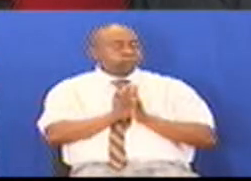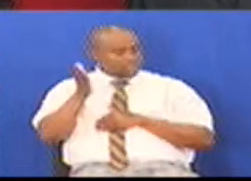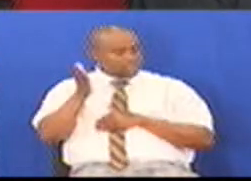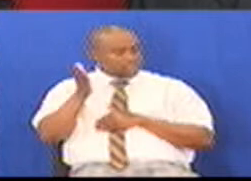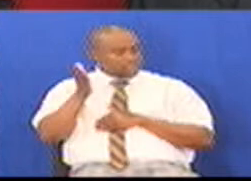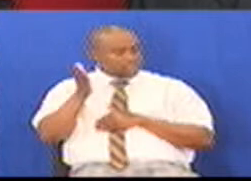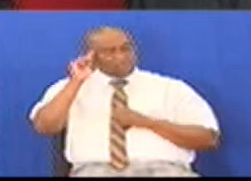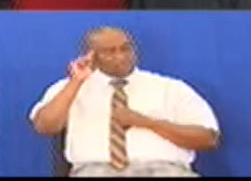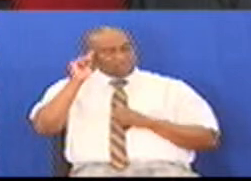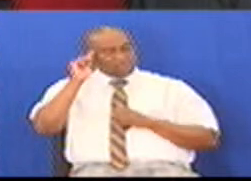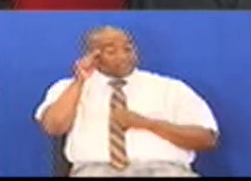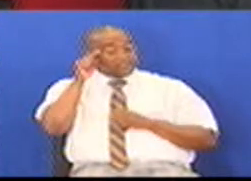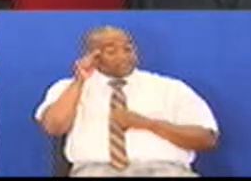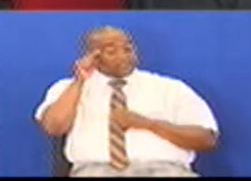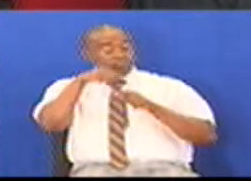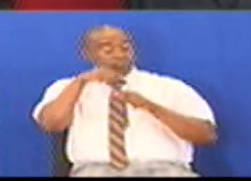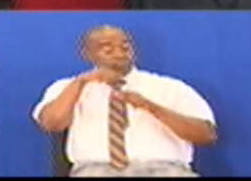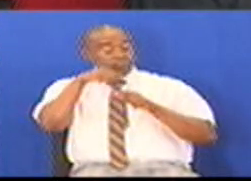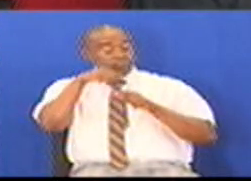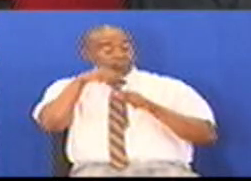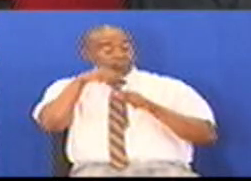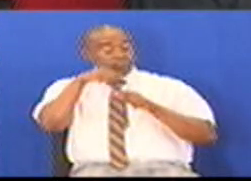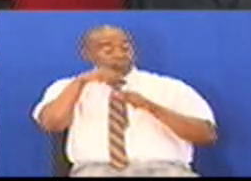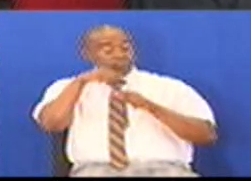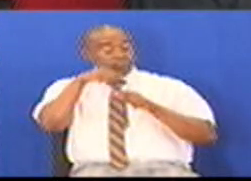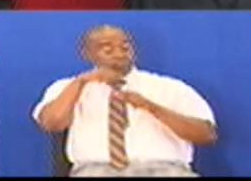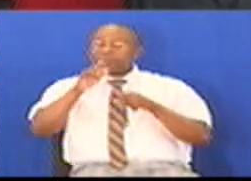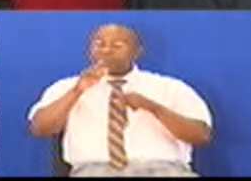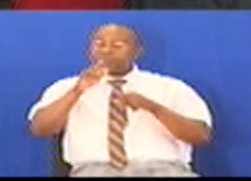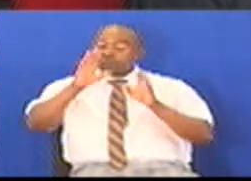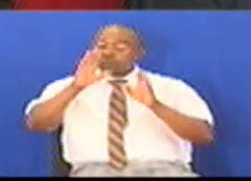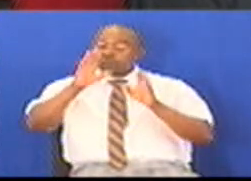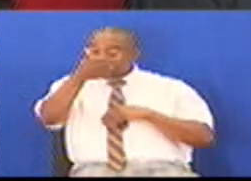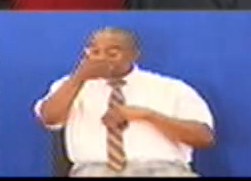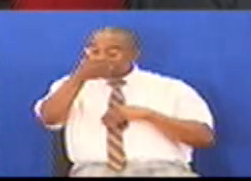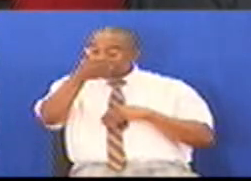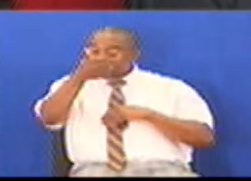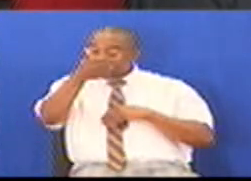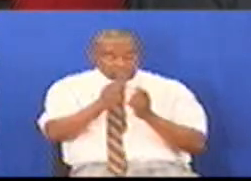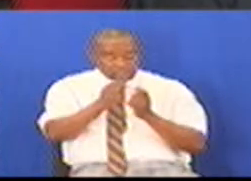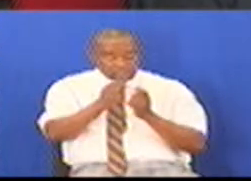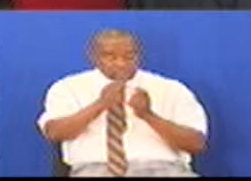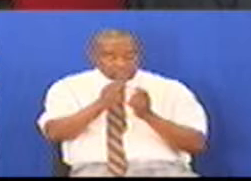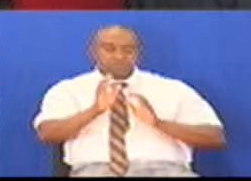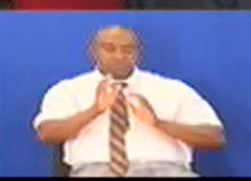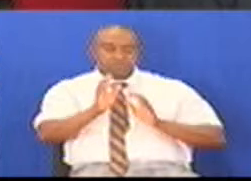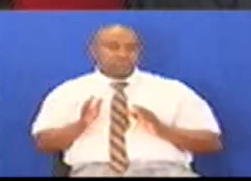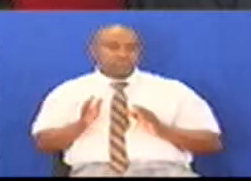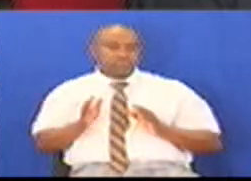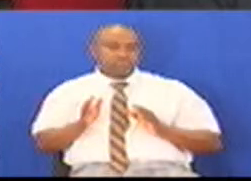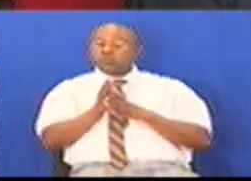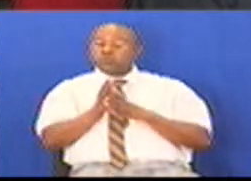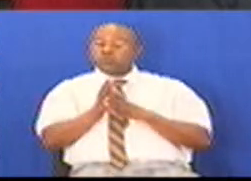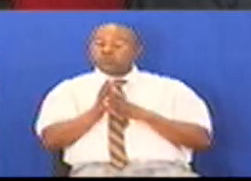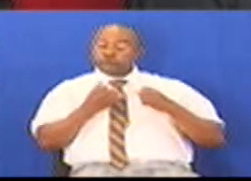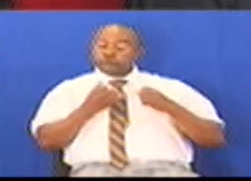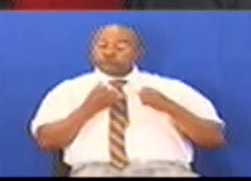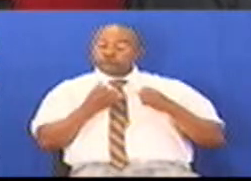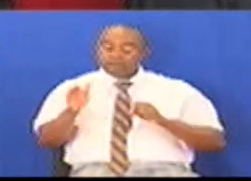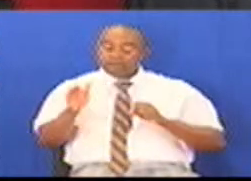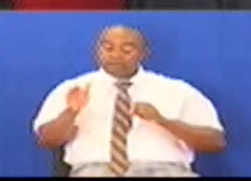swala hili kwa undani ili bunge lijalo lisikutane na changamoto hii. kuhusiana na utekelezaji wa mpango wa kuboresha